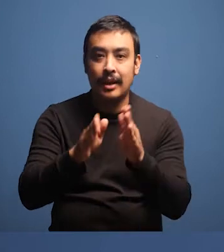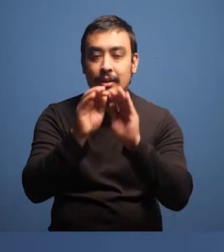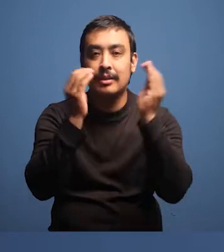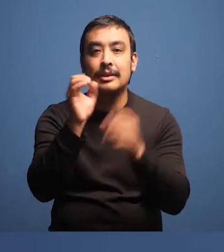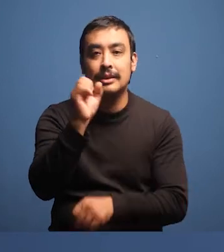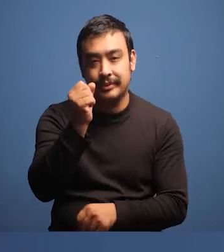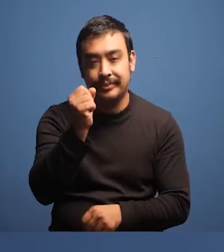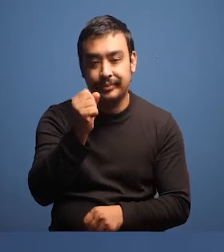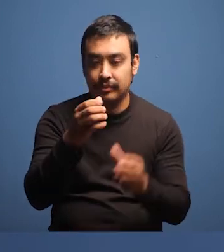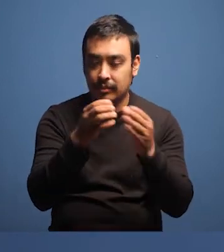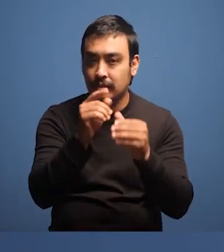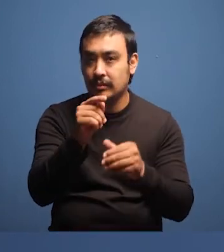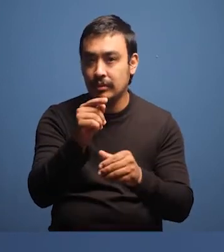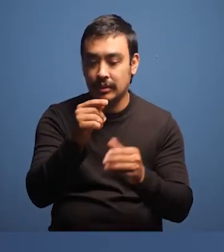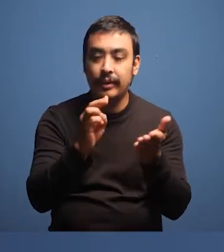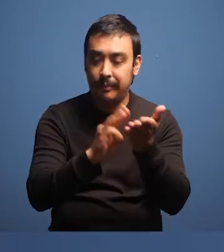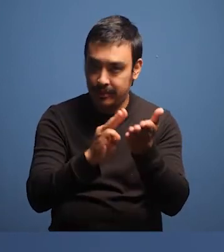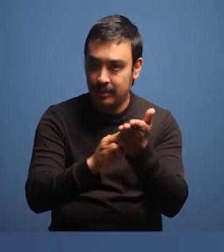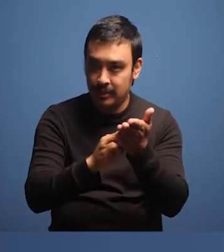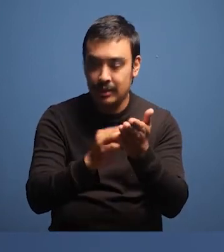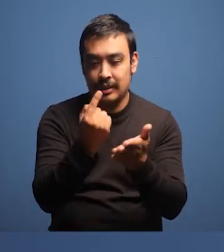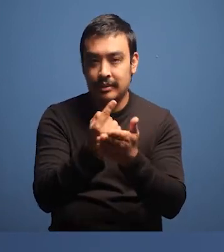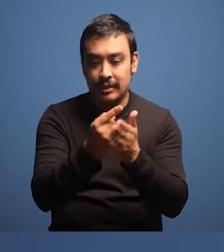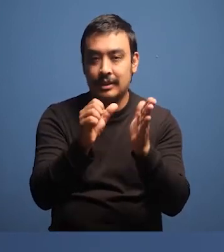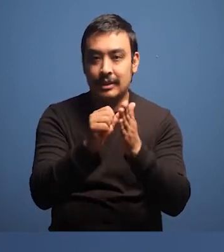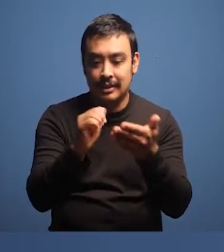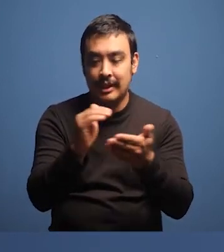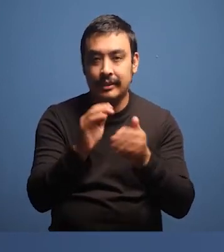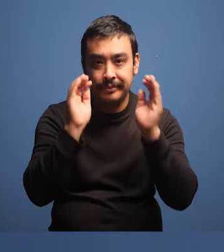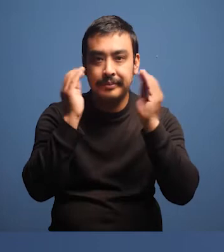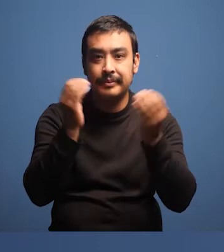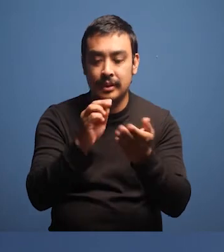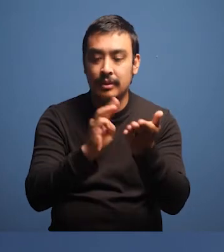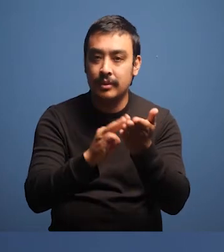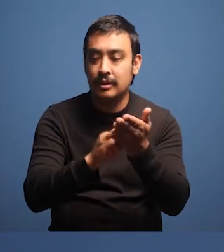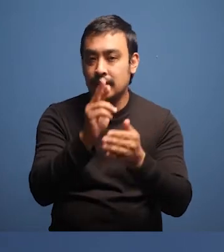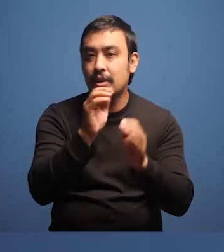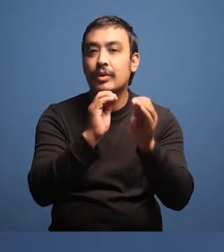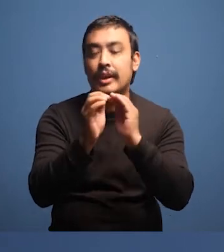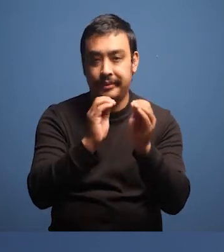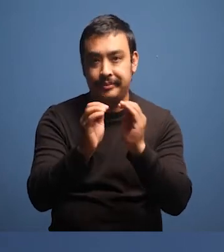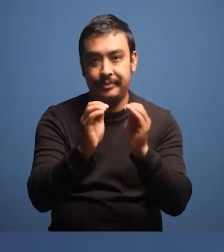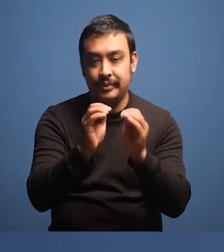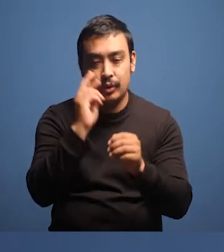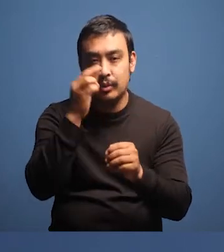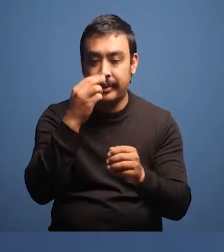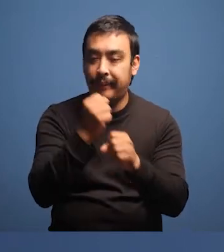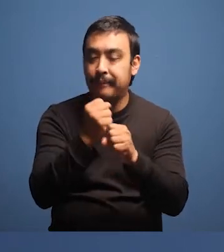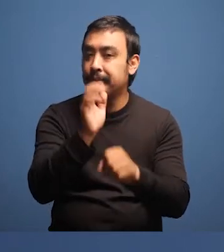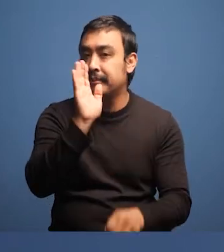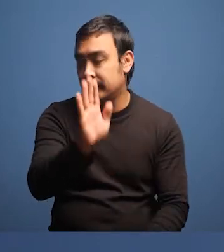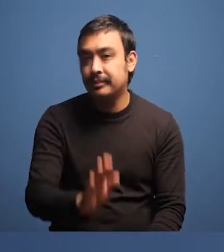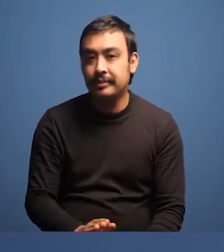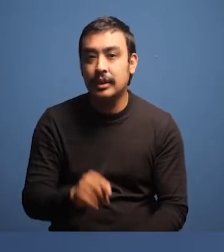ग्लोबल यङ इन्फ्लुएन्सर ग्रुपको एउटा मेम्बर, काठमाडौँ डिस्ट्रिक्ट चाइल्ड क्लब नेटवर्कको एडभाइजर कमिटीमा एज अ एडभाइजर को रूपमा कार्यरत